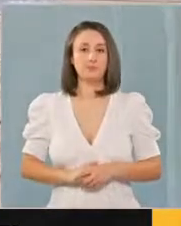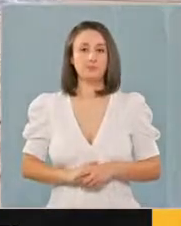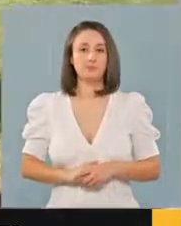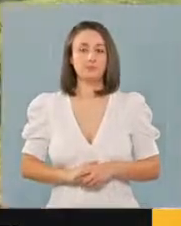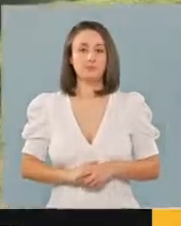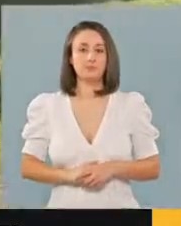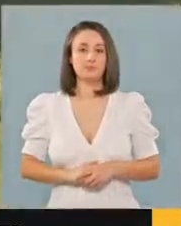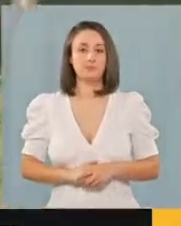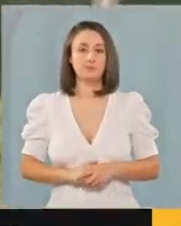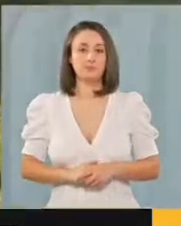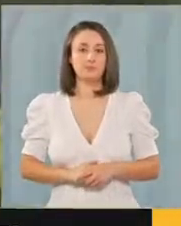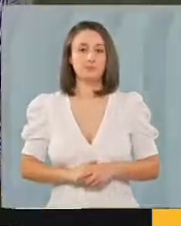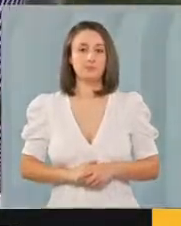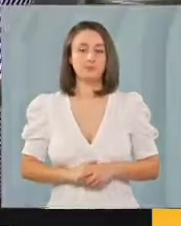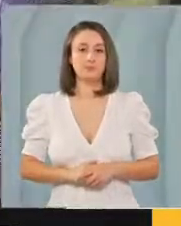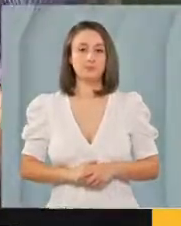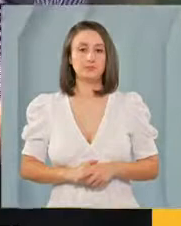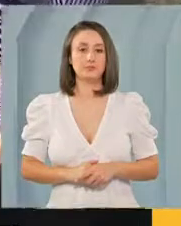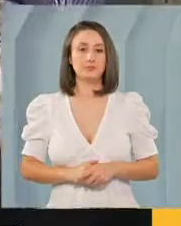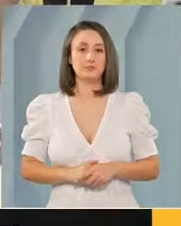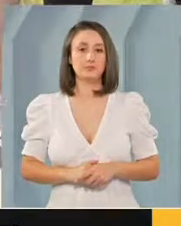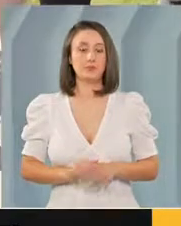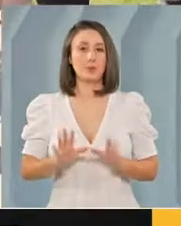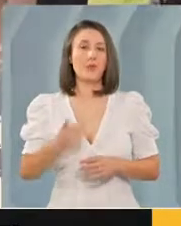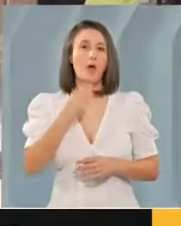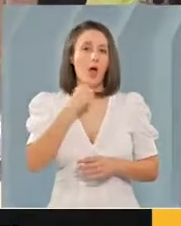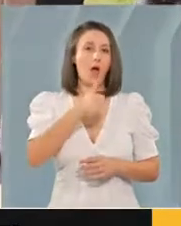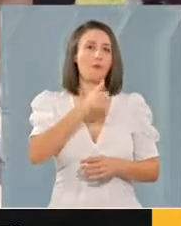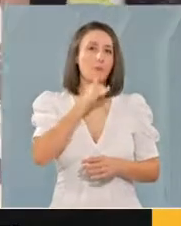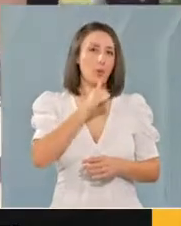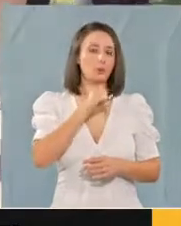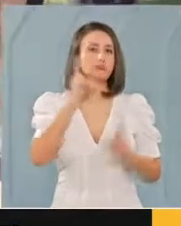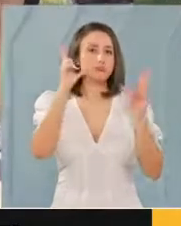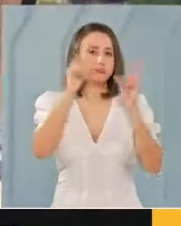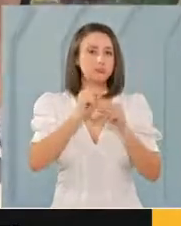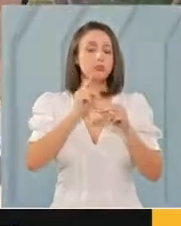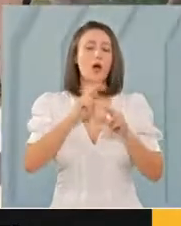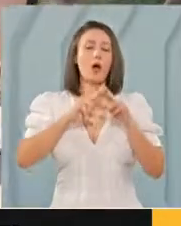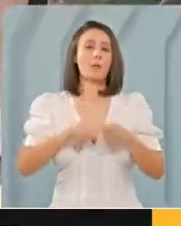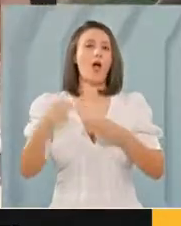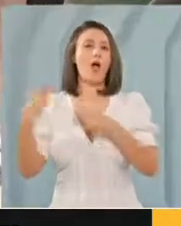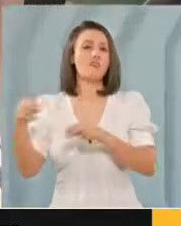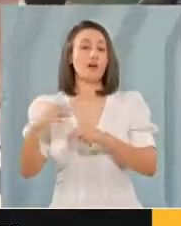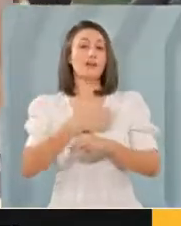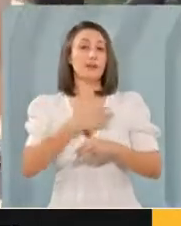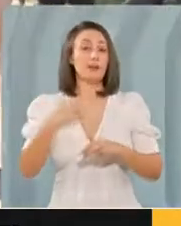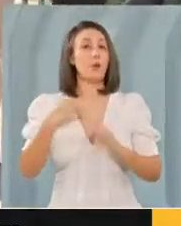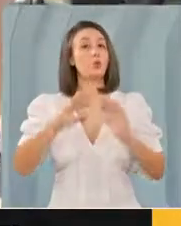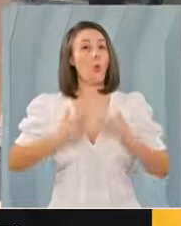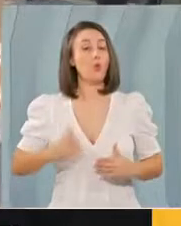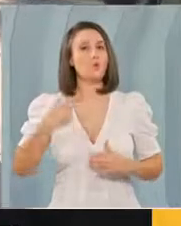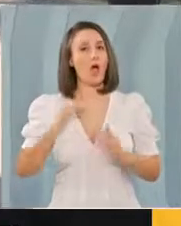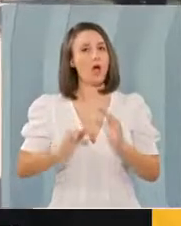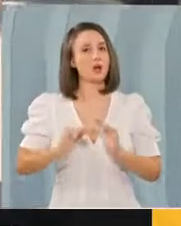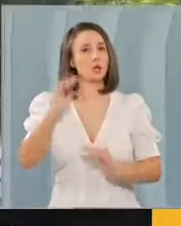hipertermie. Cel mai probabil a consumat alcool, a devenit inconștient și rămânând afară, temperatura corpului a